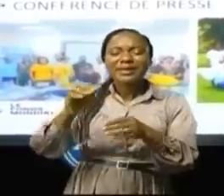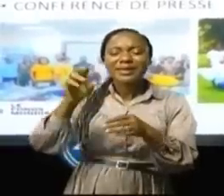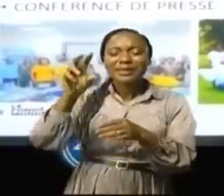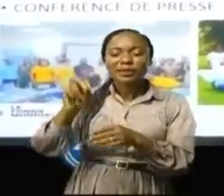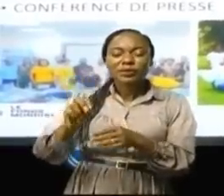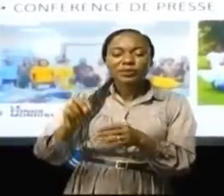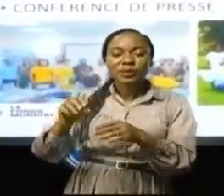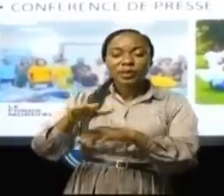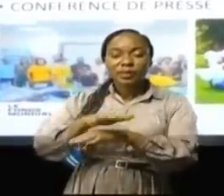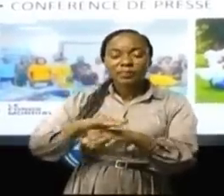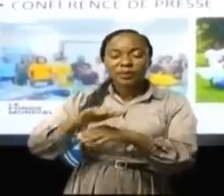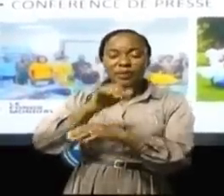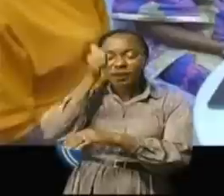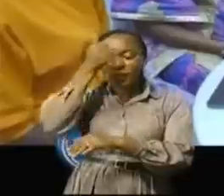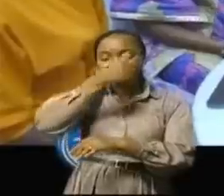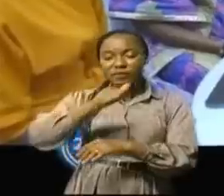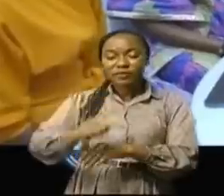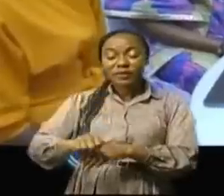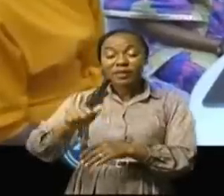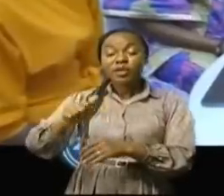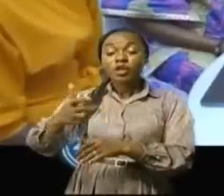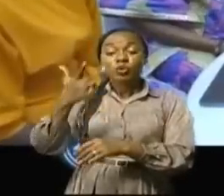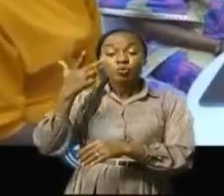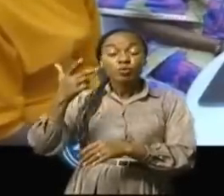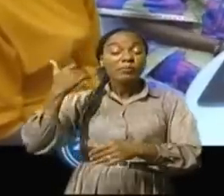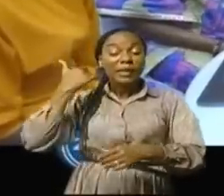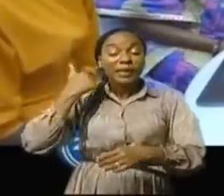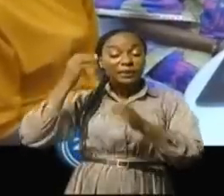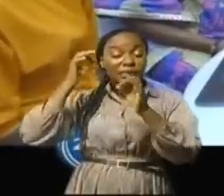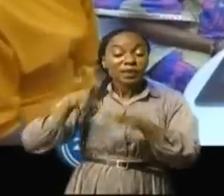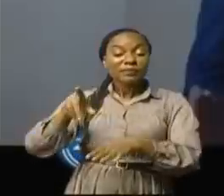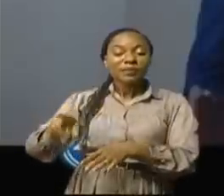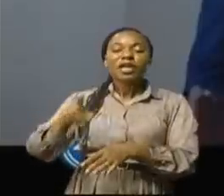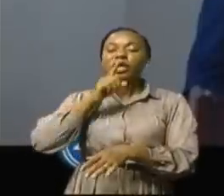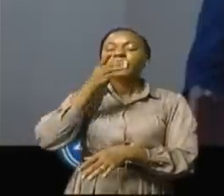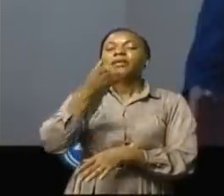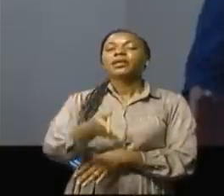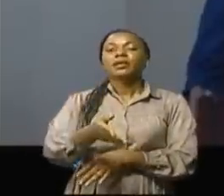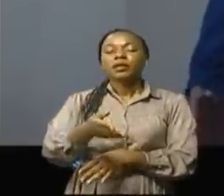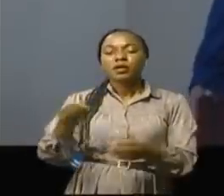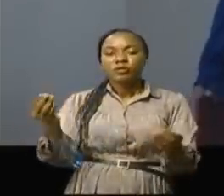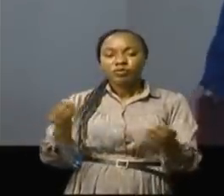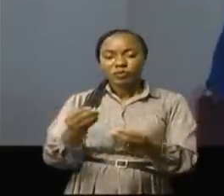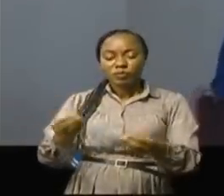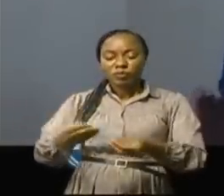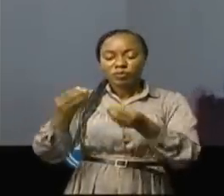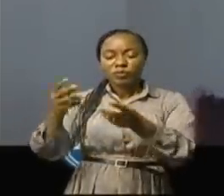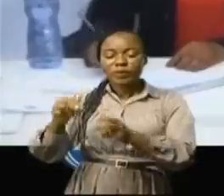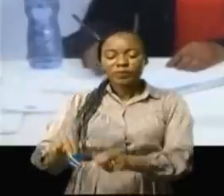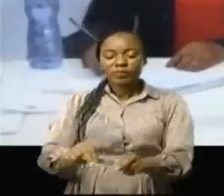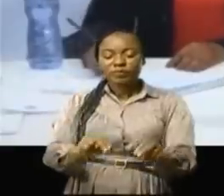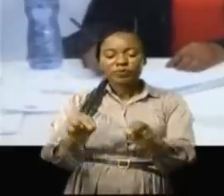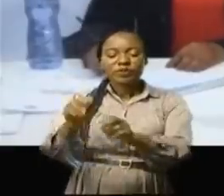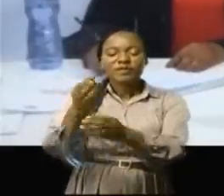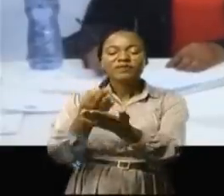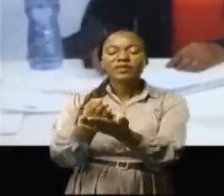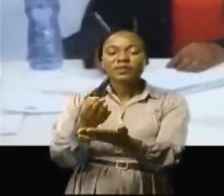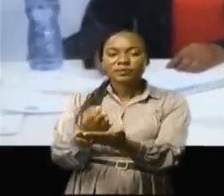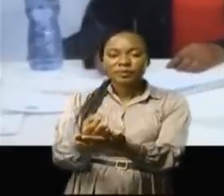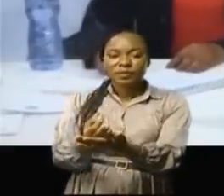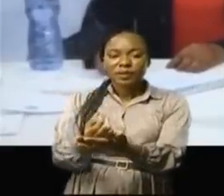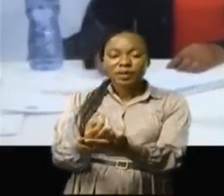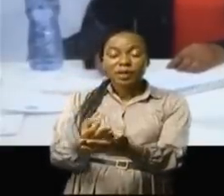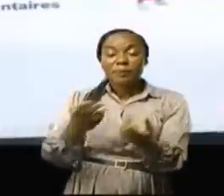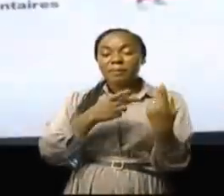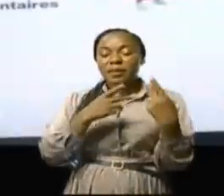une charge élevée de ces trois maladies selon l'OMS, d'où la nécessité de la mise en place des stratégies et de financement. Au